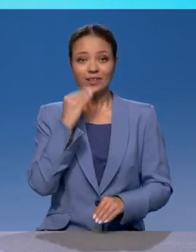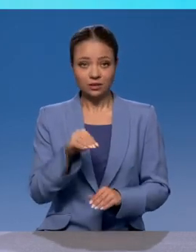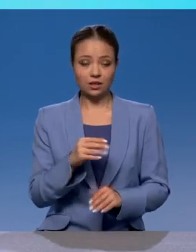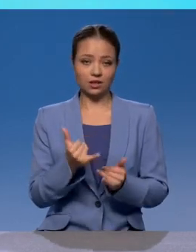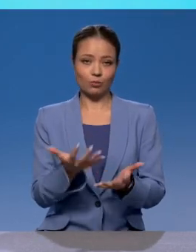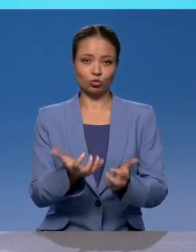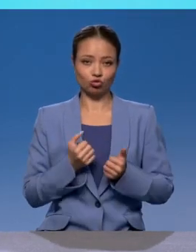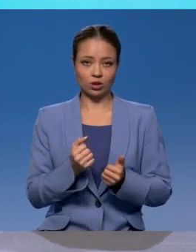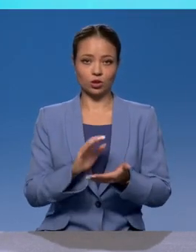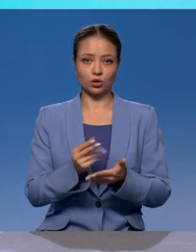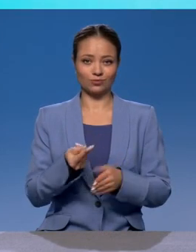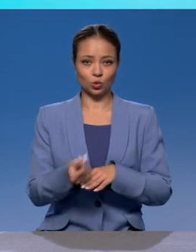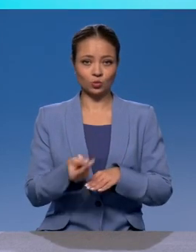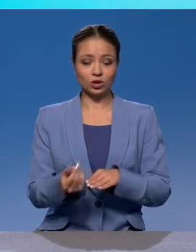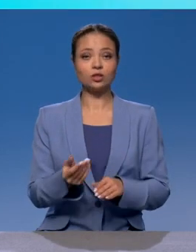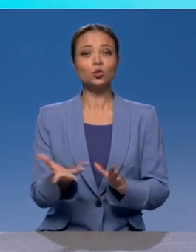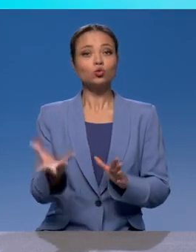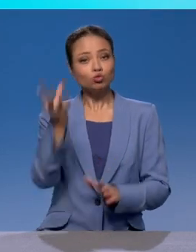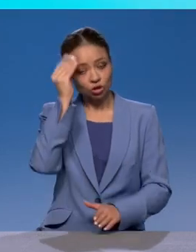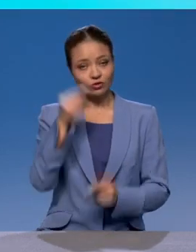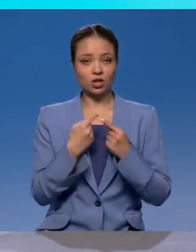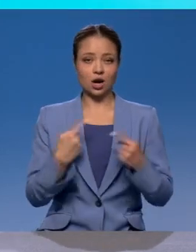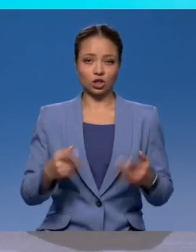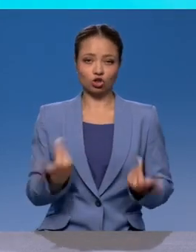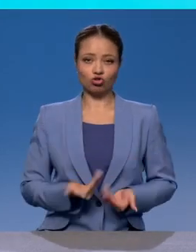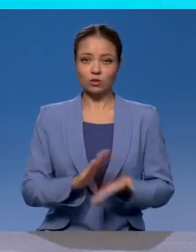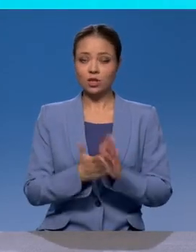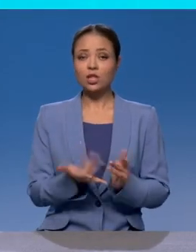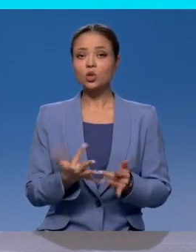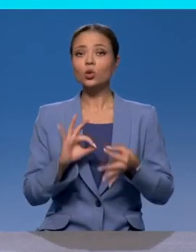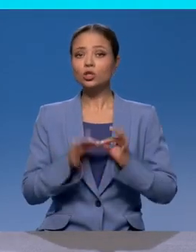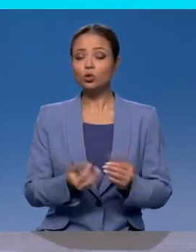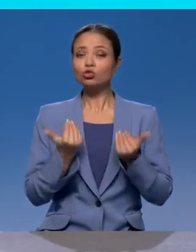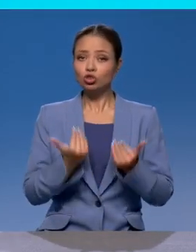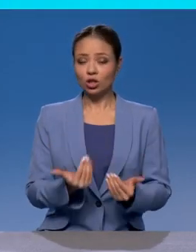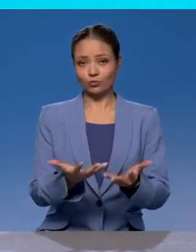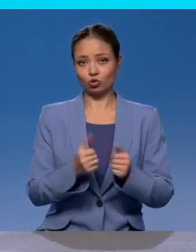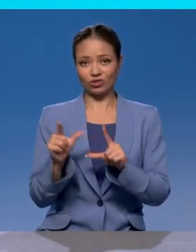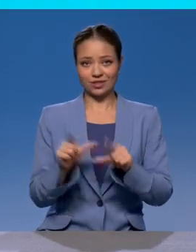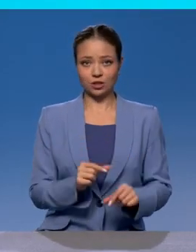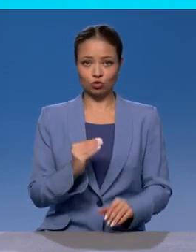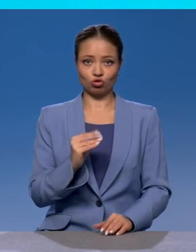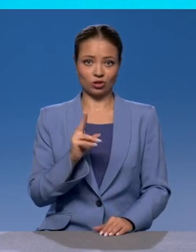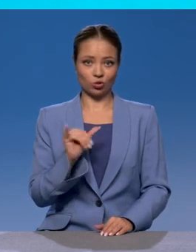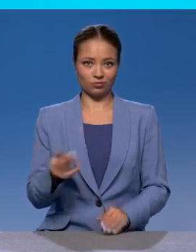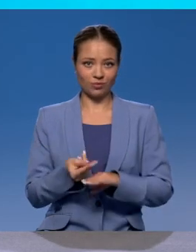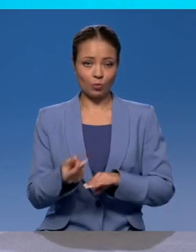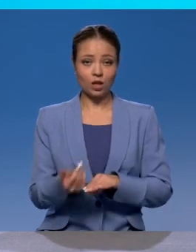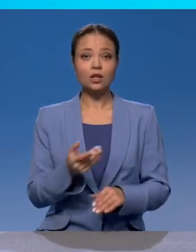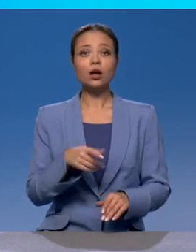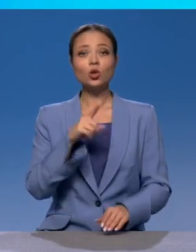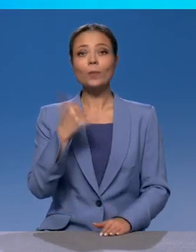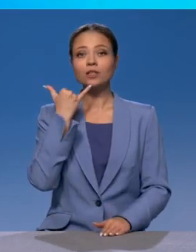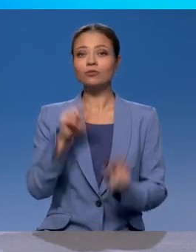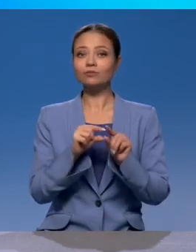жизненные обстоятельства. Насколько сложно сейчас получить скидку на оплату ЖКУ, делитесь опытом. 5445 номер для ваших